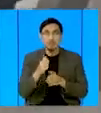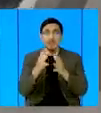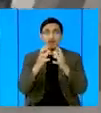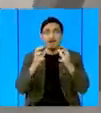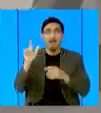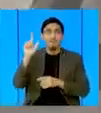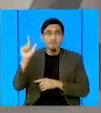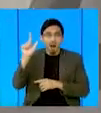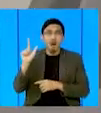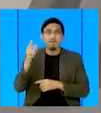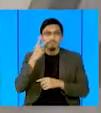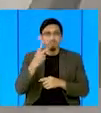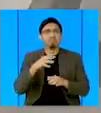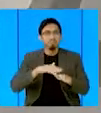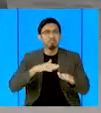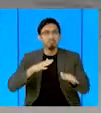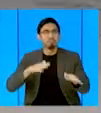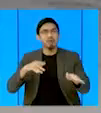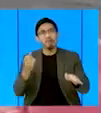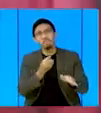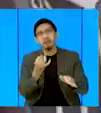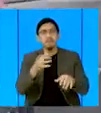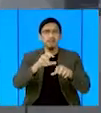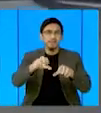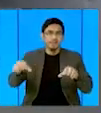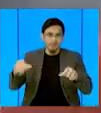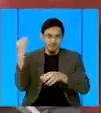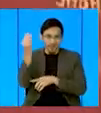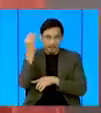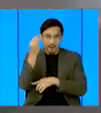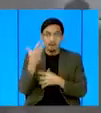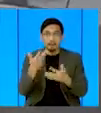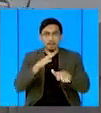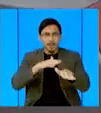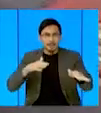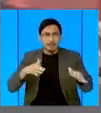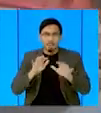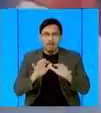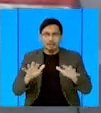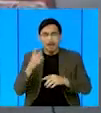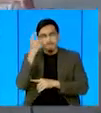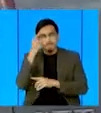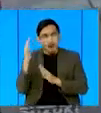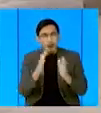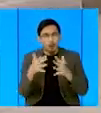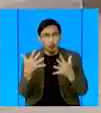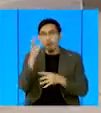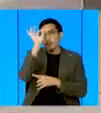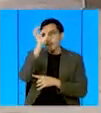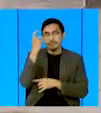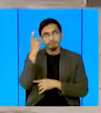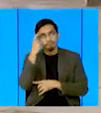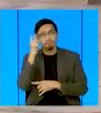Jalan Raya Lembang imbas kepadatan pengunjung di sejumlah lokasi wisata. Untuk mengantisipasi kemacetan, polisi memperlakukan